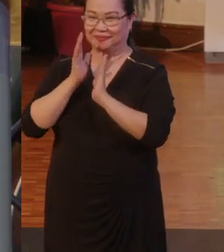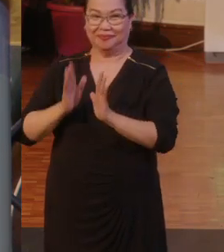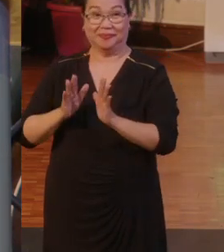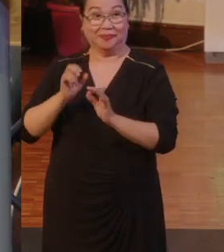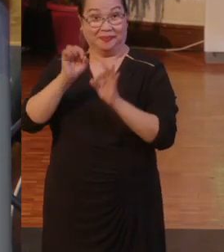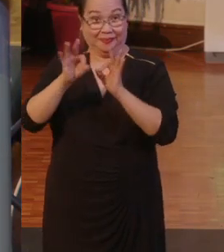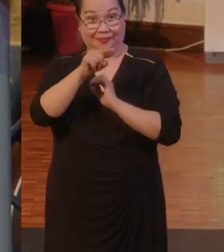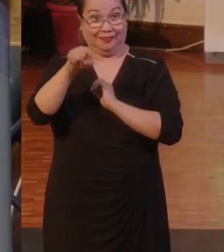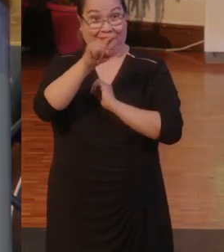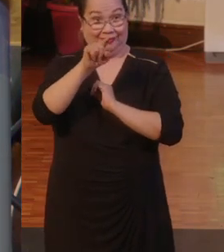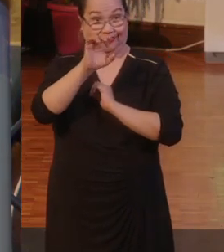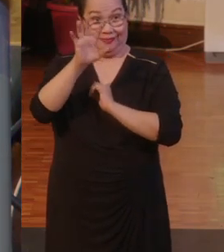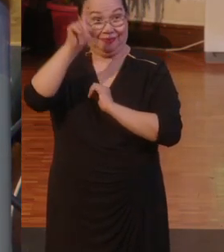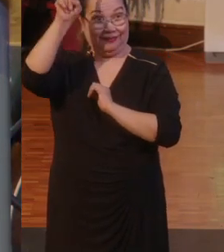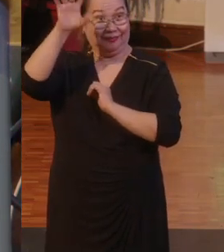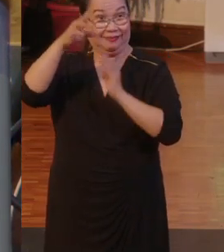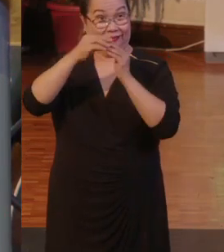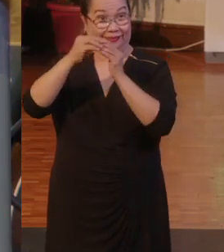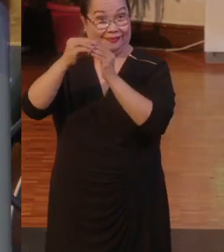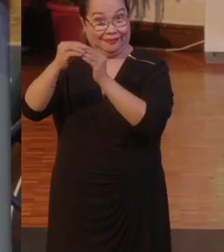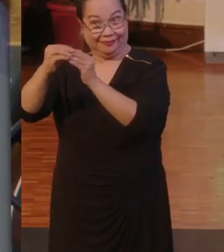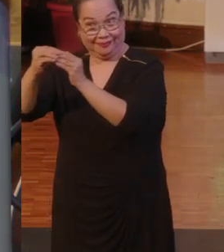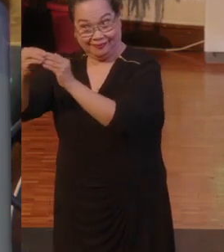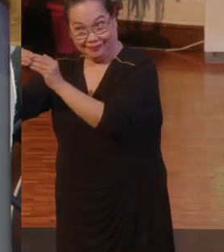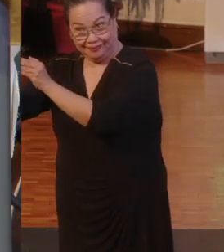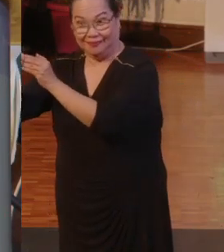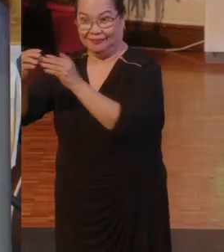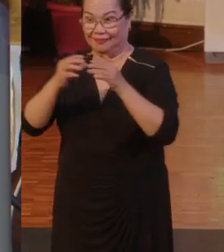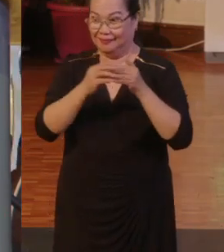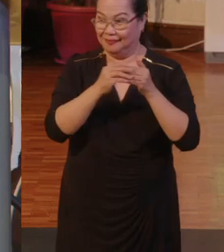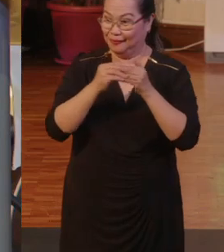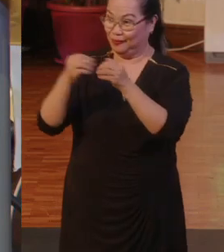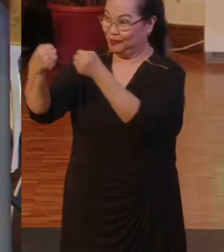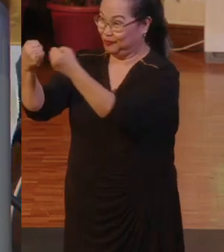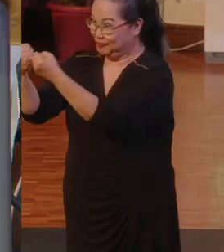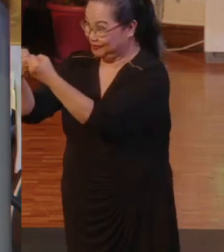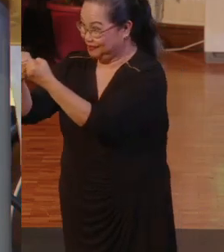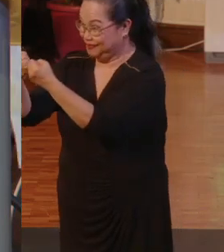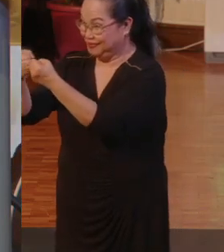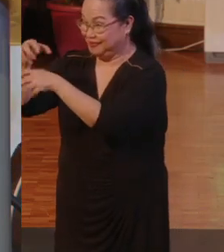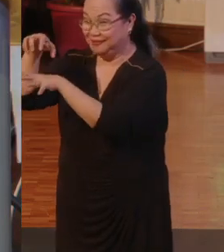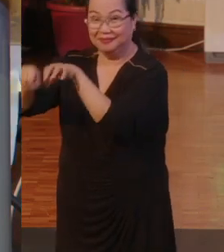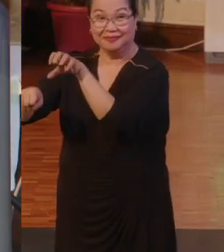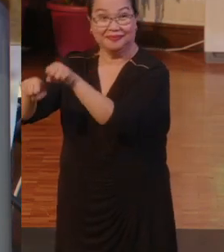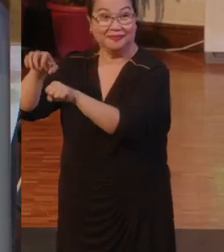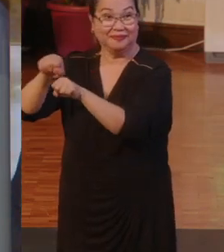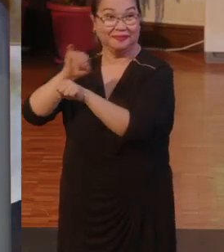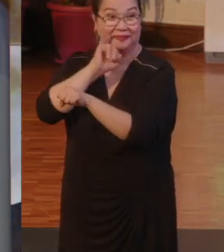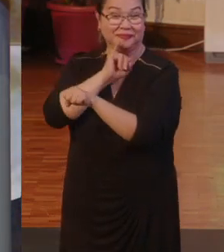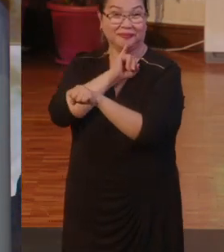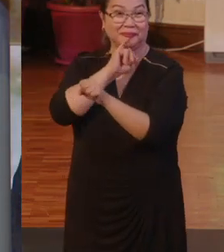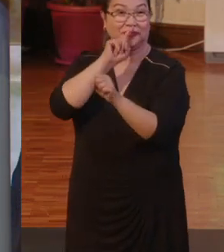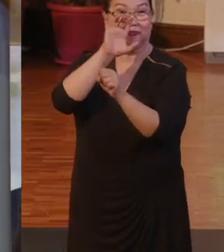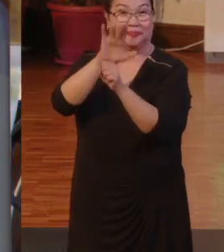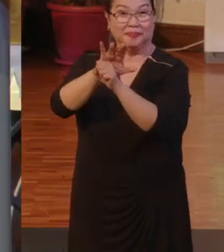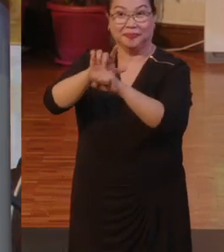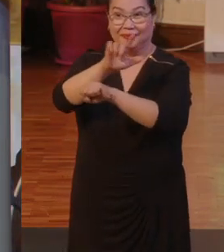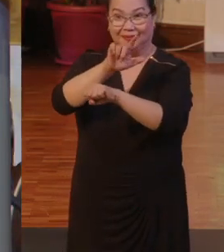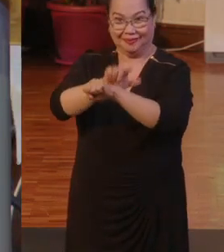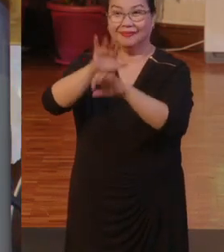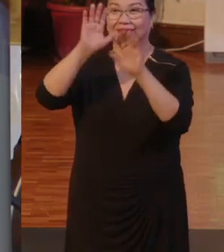kung paano ginabayan ng Panginoon ang pakikipaglaban, pananakop ng bayang Israel sa lupang pangako, gayon